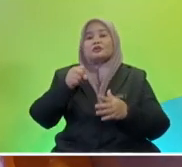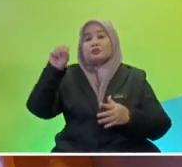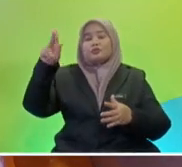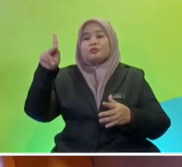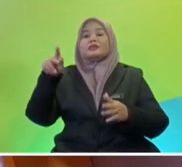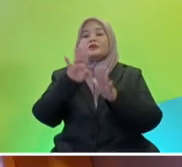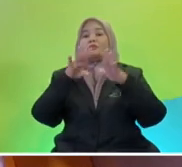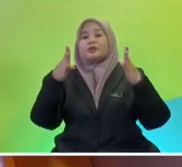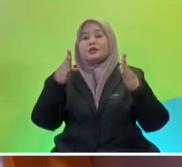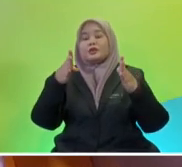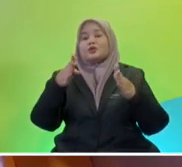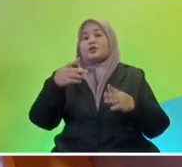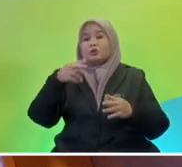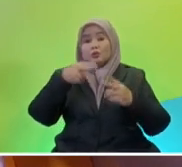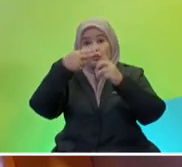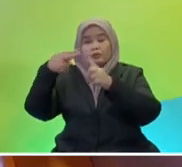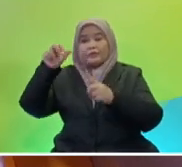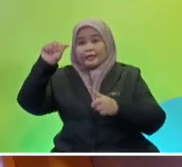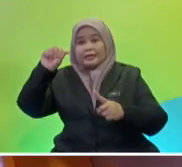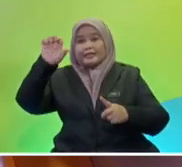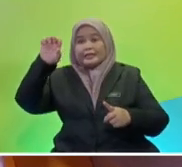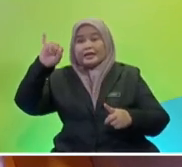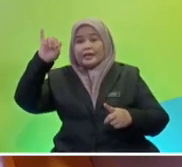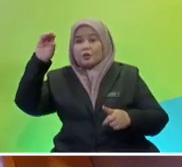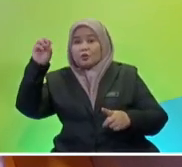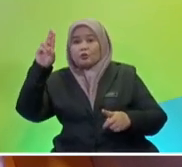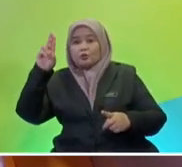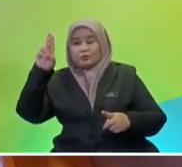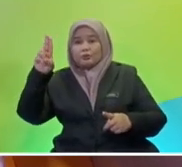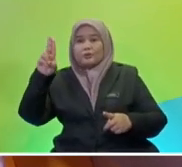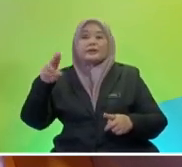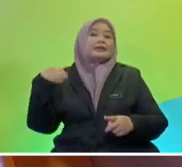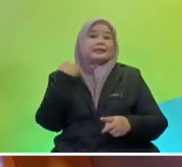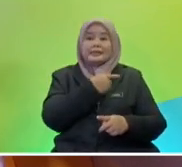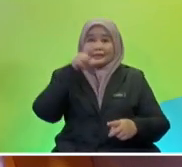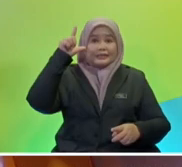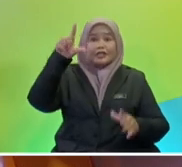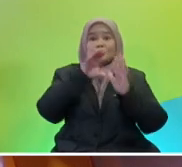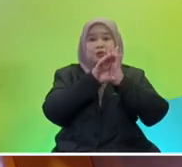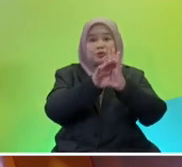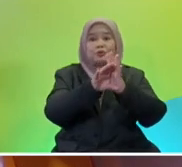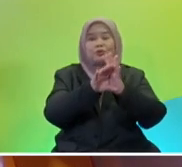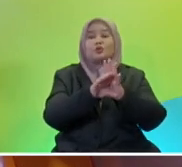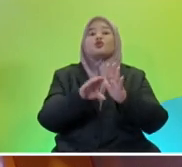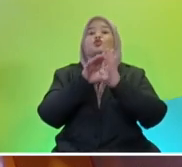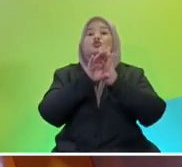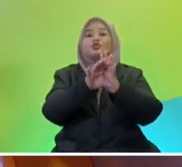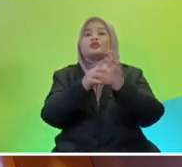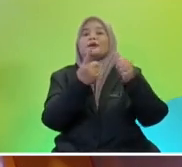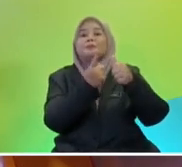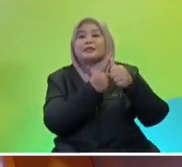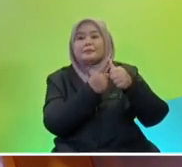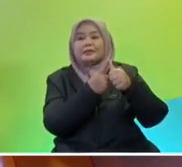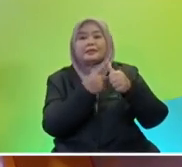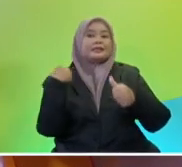terbuka yaitu huruf e i a o dan you oke kita lihat contoh Oke contoh yang pertama